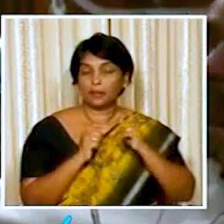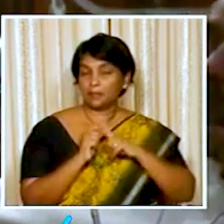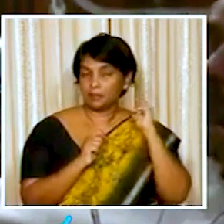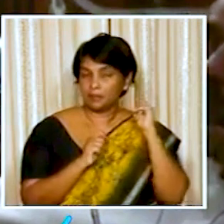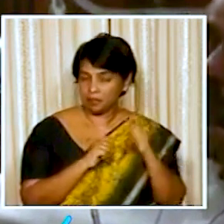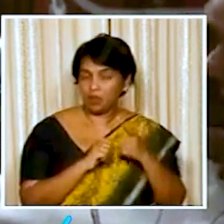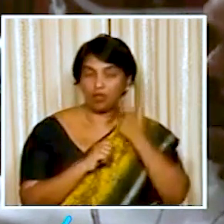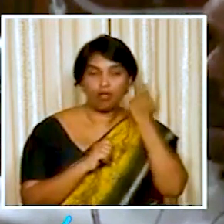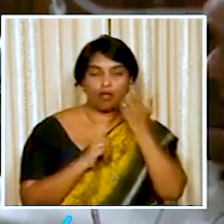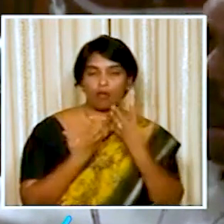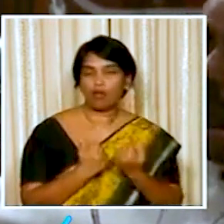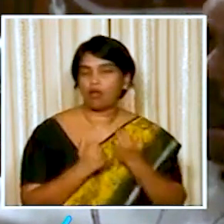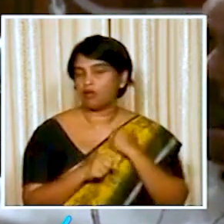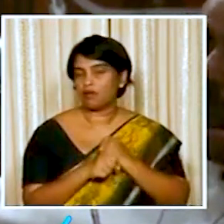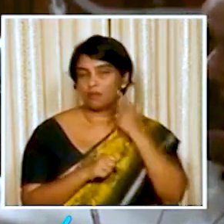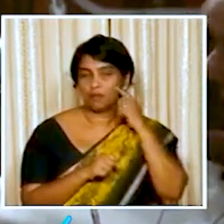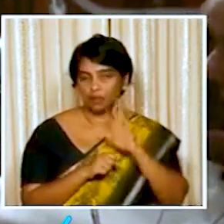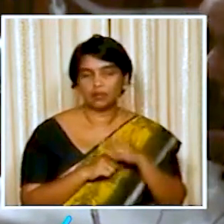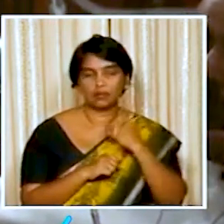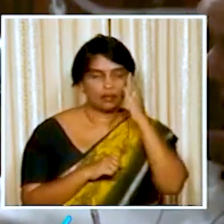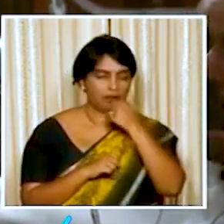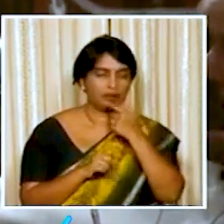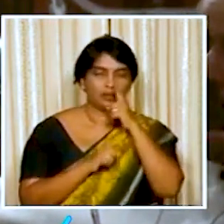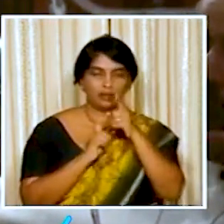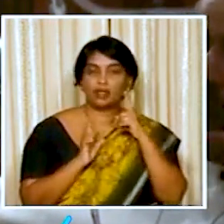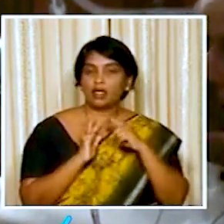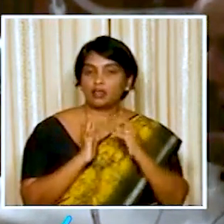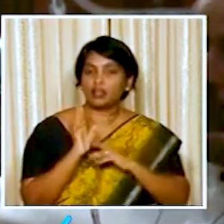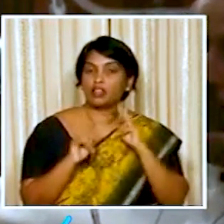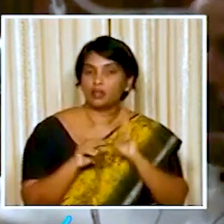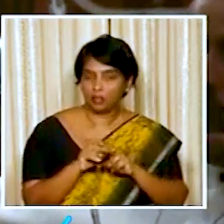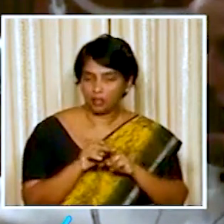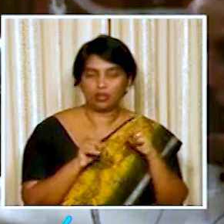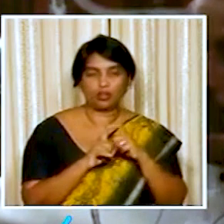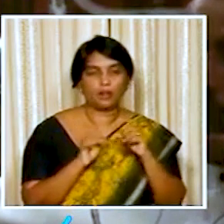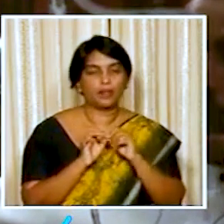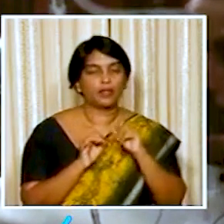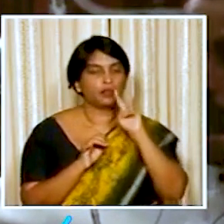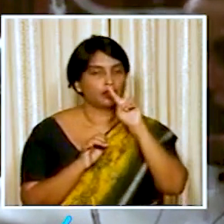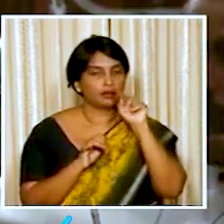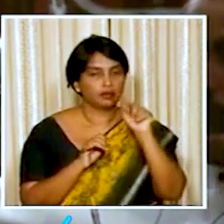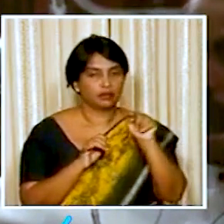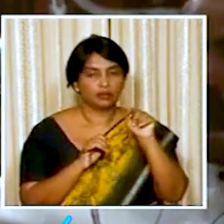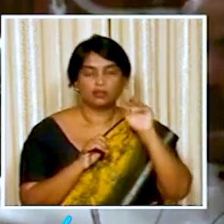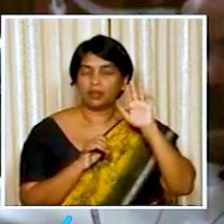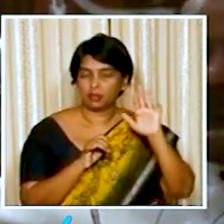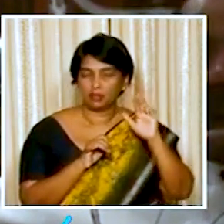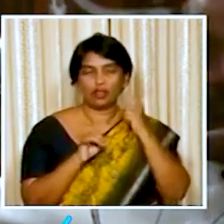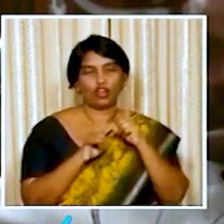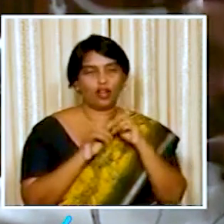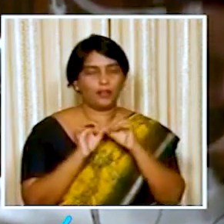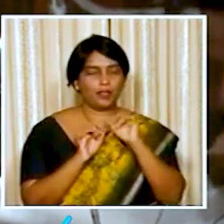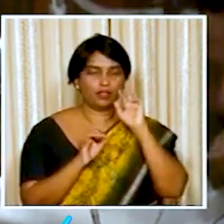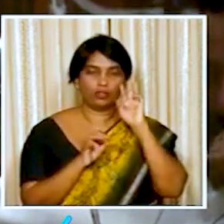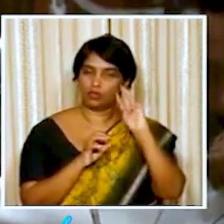මේක හොයාගන්න කොහමද ආණ්ඩුව බලාපොරොත්තු වෙන්නේ? මෙන්න මේකයි ලස්සන කතාව. IMF එකෙන් හම්බ වෙනවා ඩොලර් බිලියන 2.9ක්, කියන්නේ ඩොලර් බිලියන 3ක් විතර. ඊළඟ